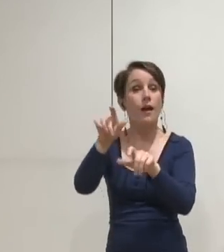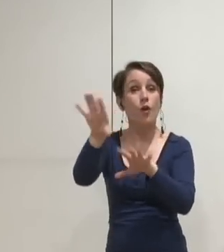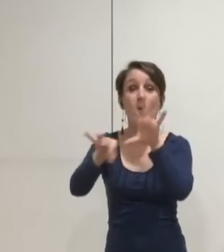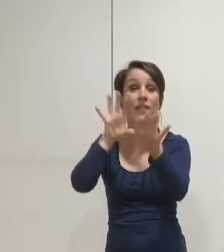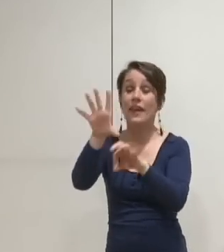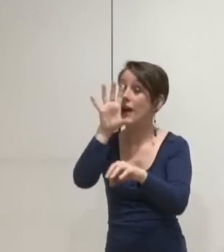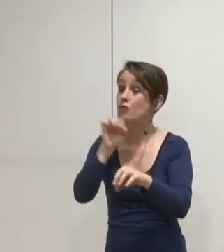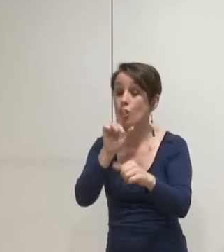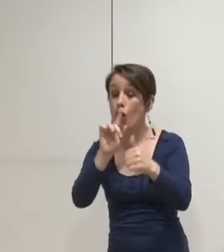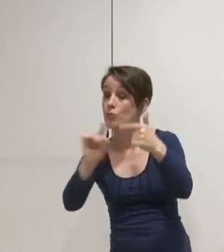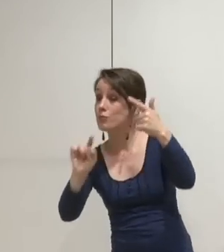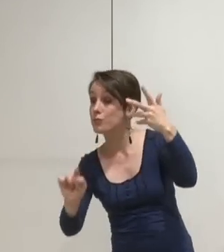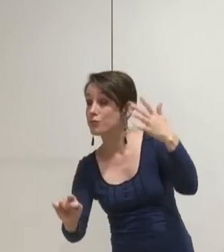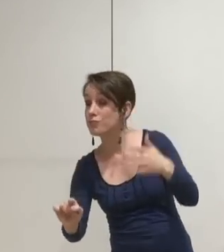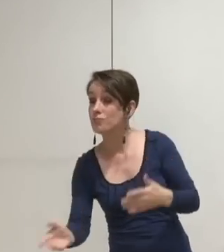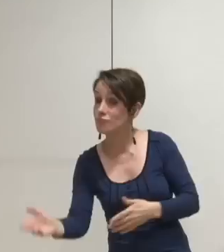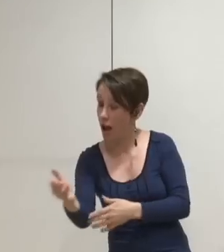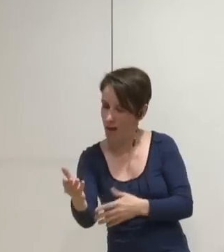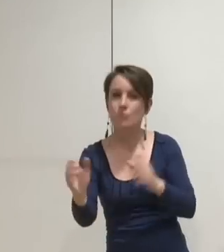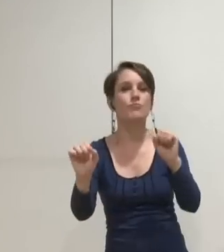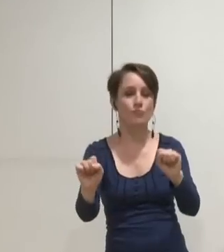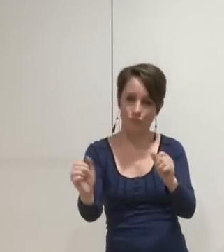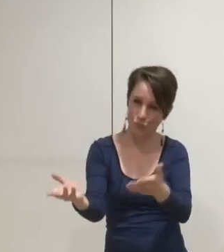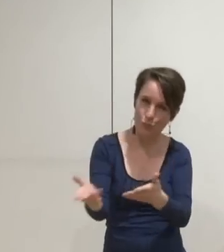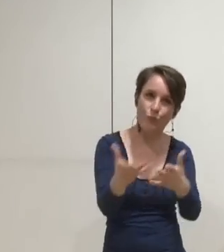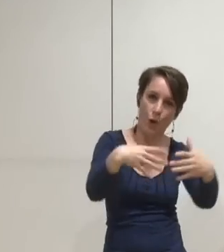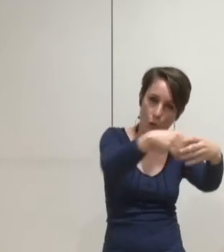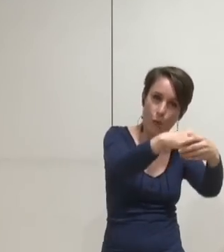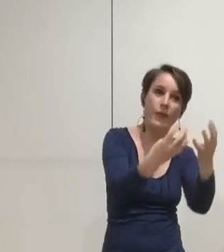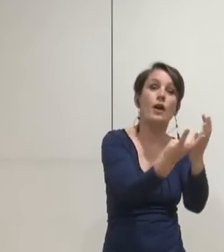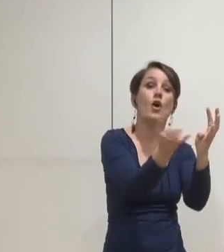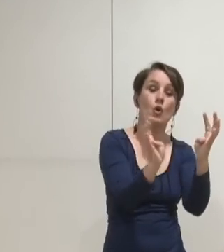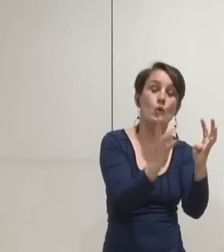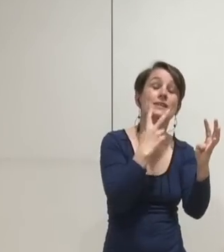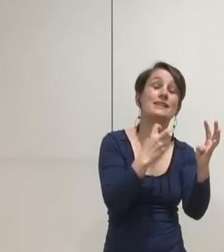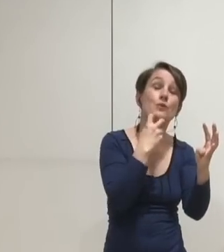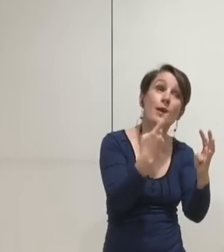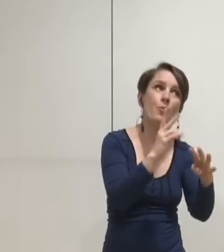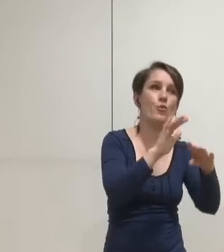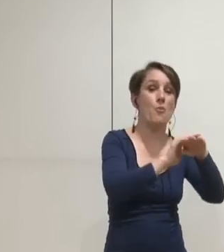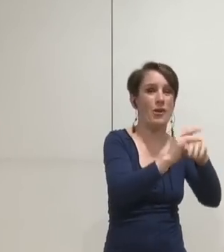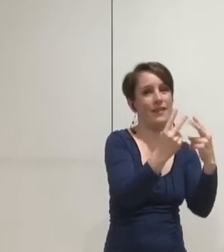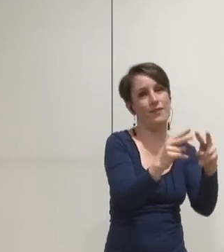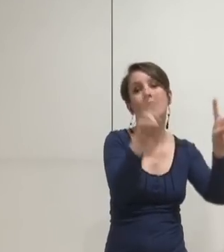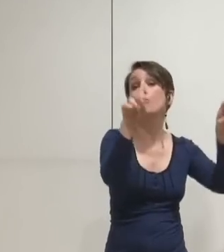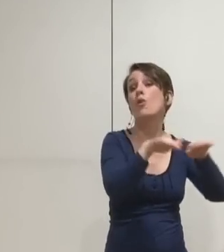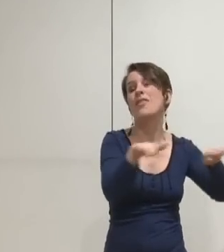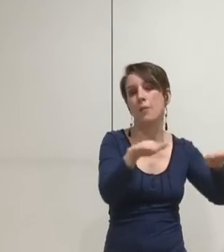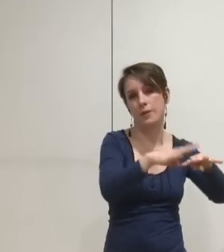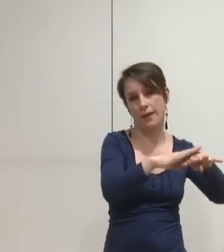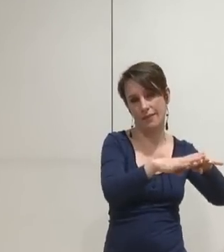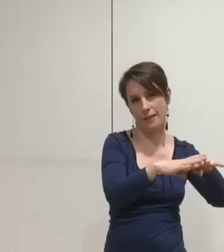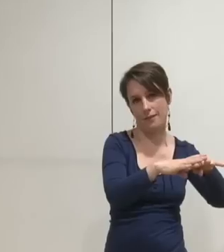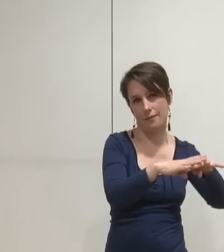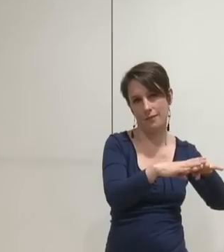un certain nombre qui seront tirés au sort pour appartenir au Conseil citoyen politique de la ville table de quartier et on va inviter ces personnes à